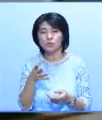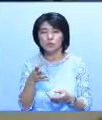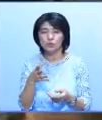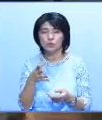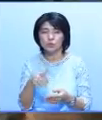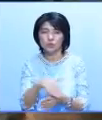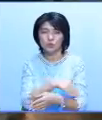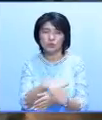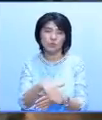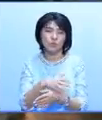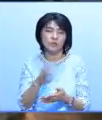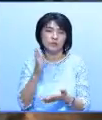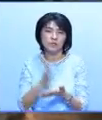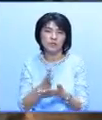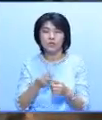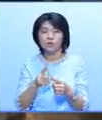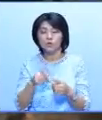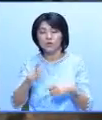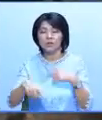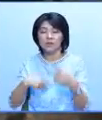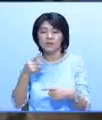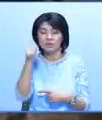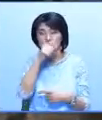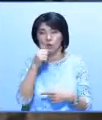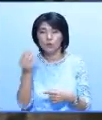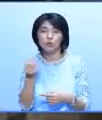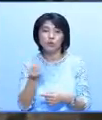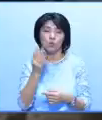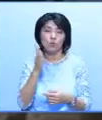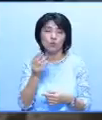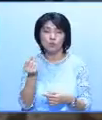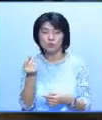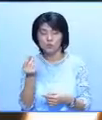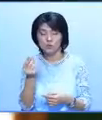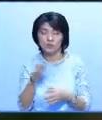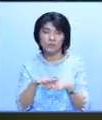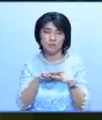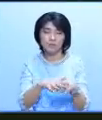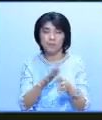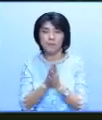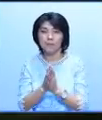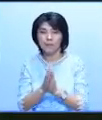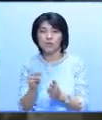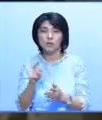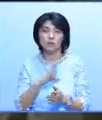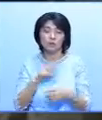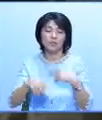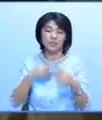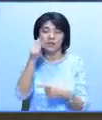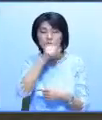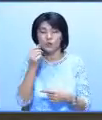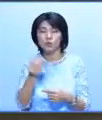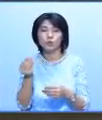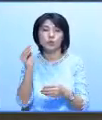қана биыл бітірсек, келесі жылда тағы да қазір бюджет қорытынсы бойынша ақша қаражат бөлінетін болса, әрине келесі жылда ол жұмыс